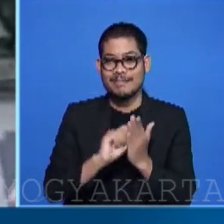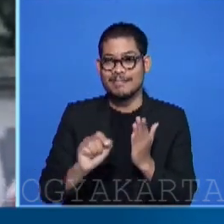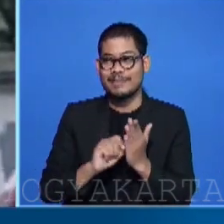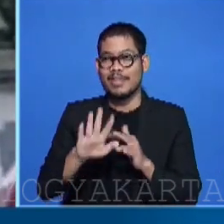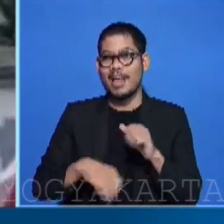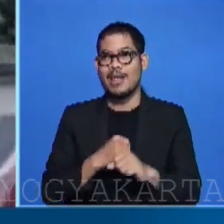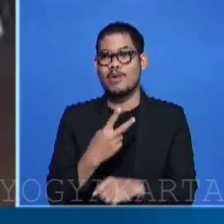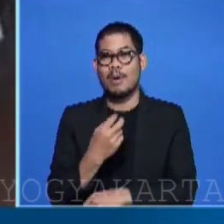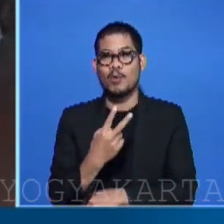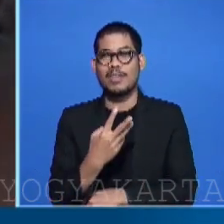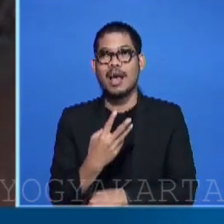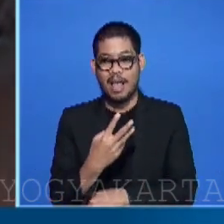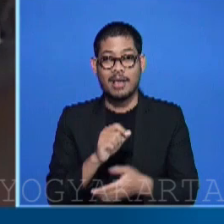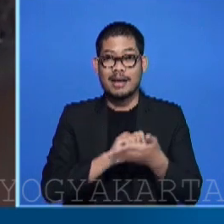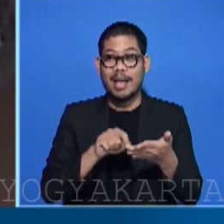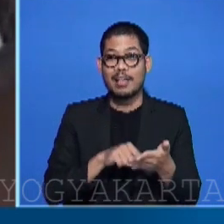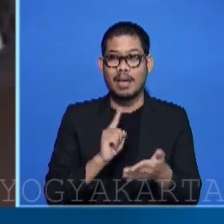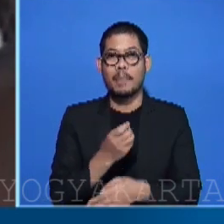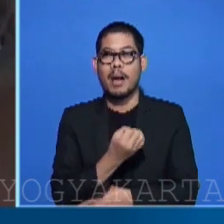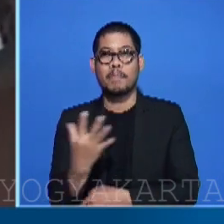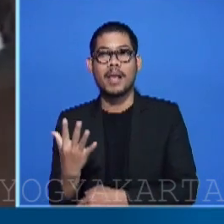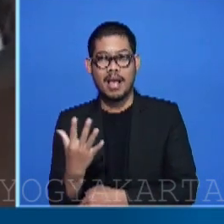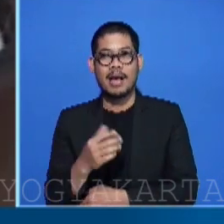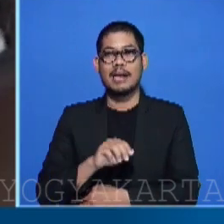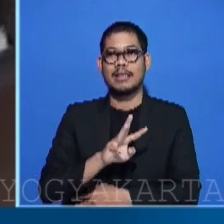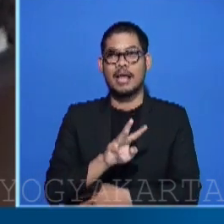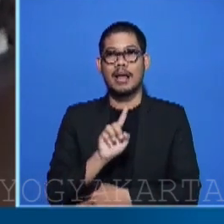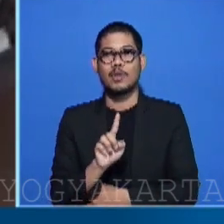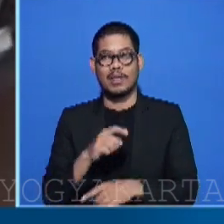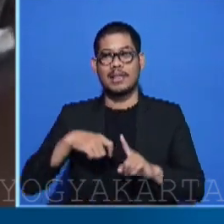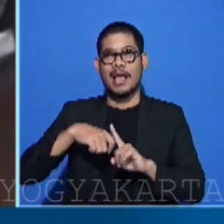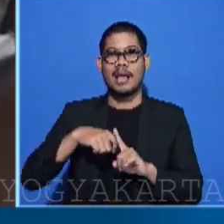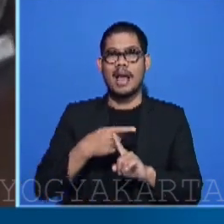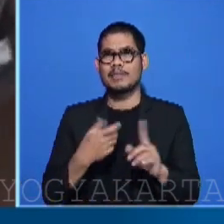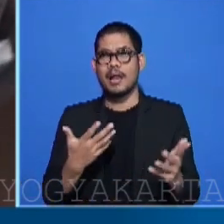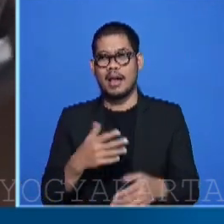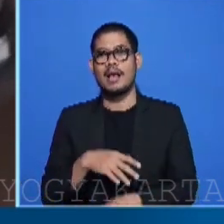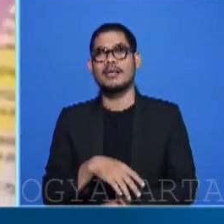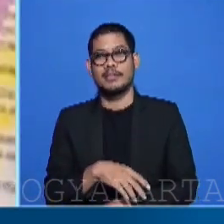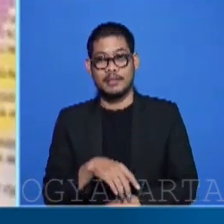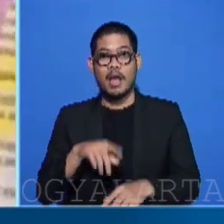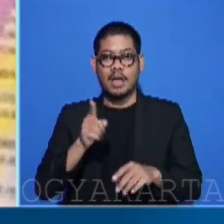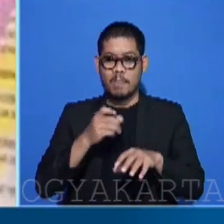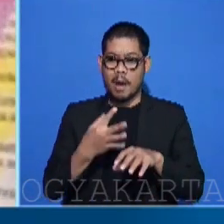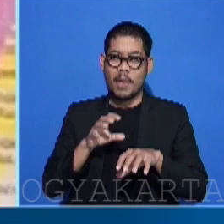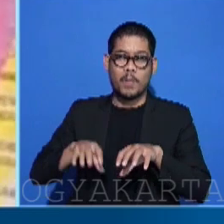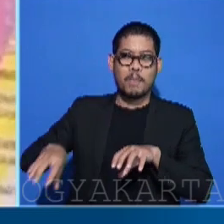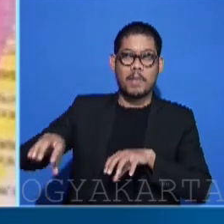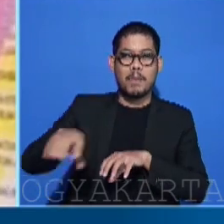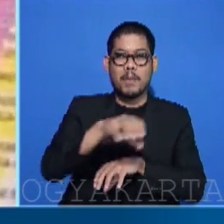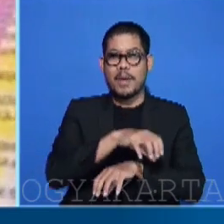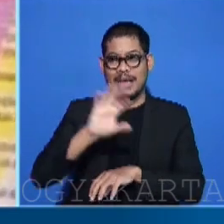2023 mencapai 311 KK dari berbagai kabupaten dan kota di Yogyakarta Disnaker